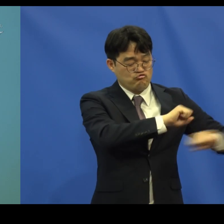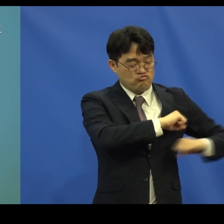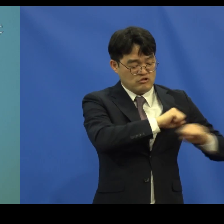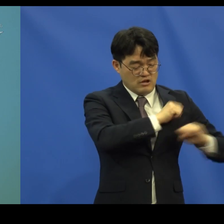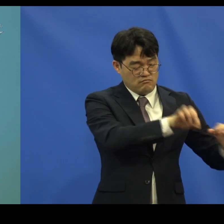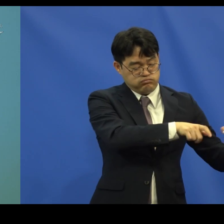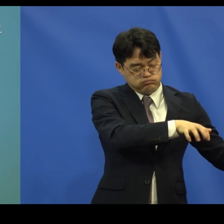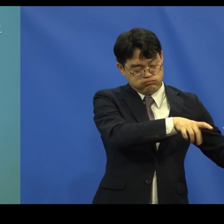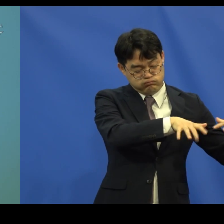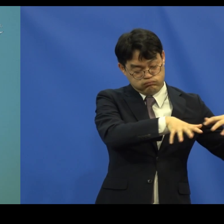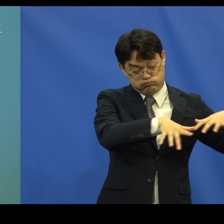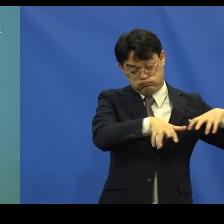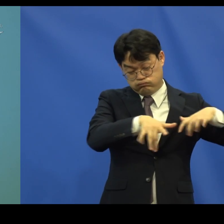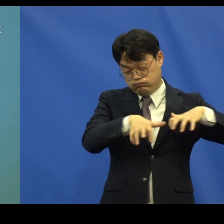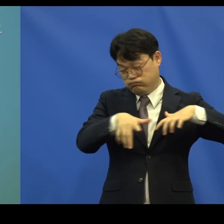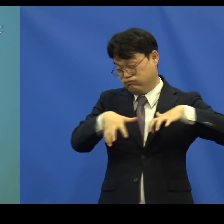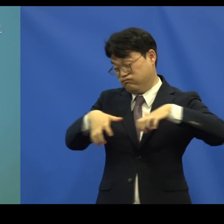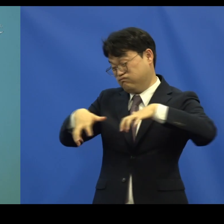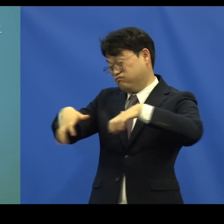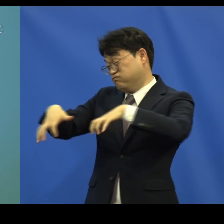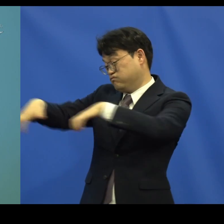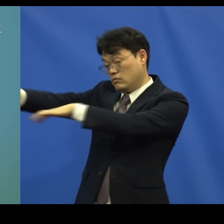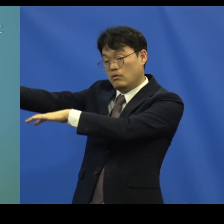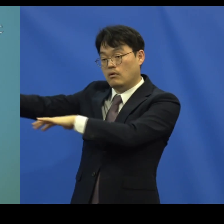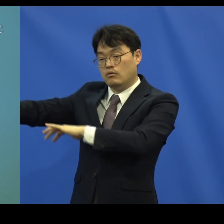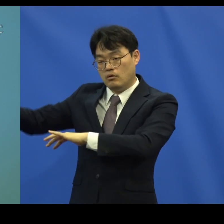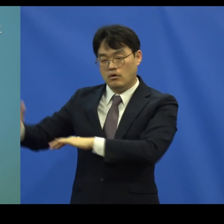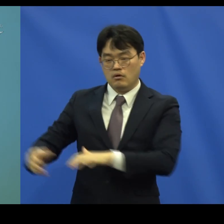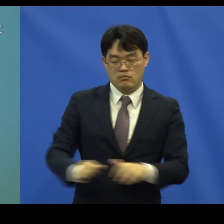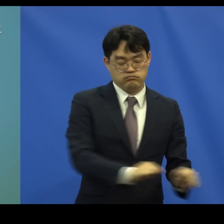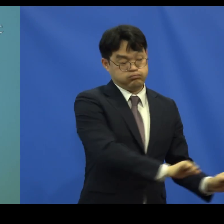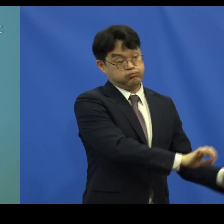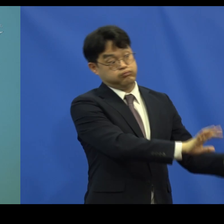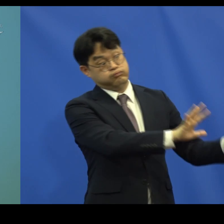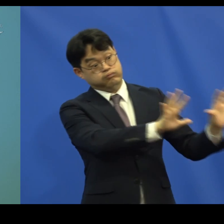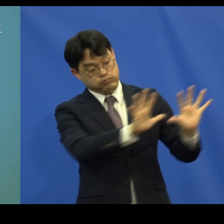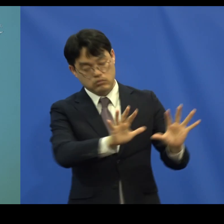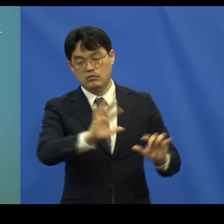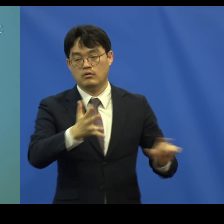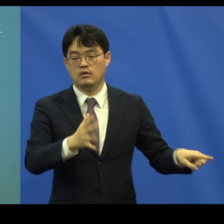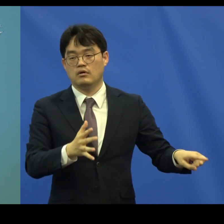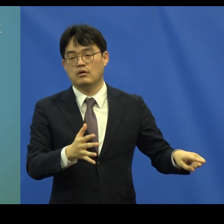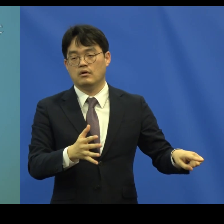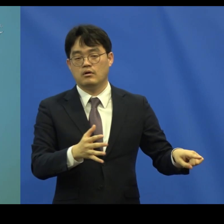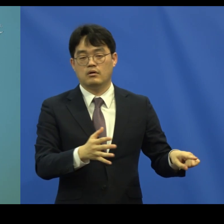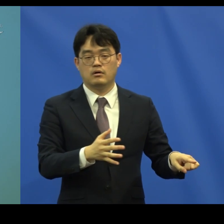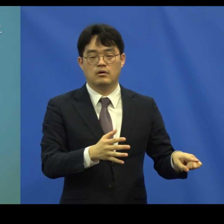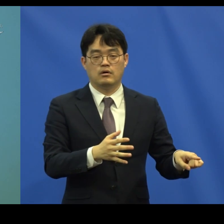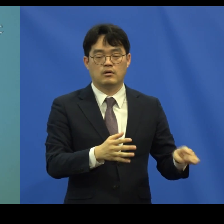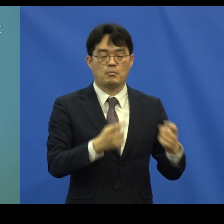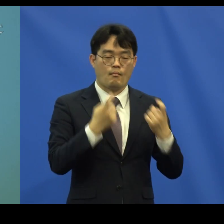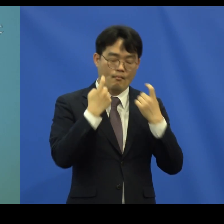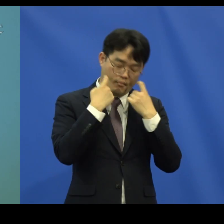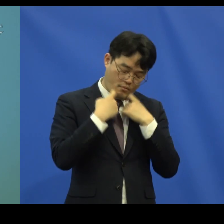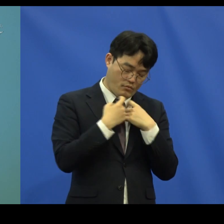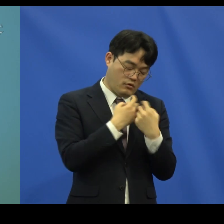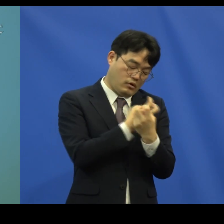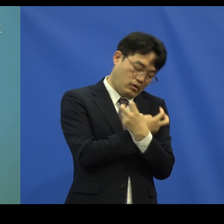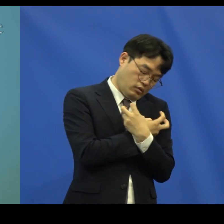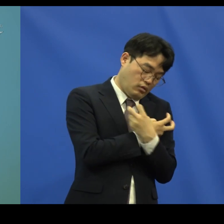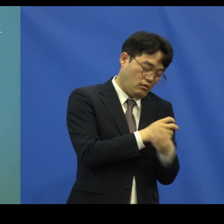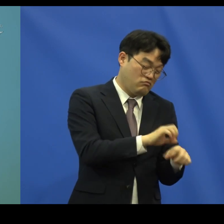절망적인 골짜기에서 하나님의 성령이 임하시니까 거룩한 군대로 일어나는 이 환상이에요.